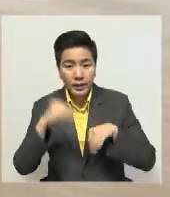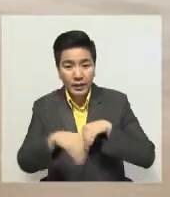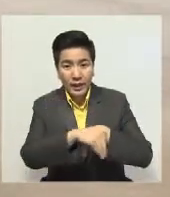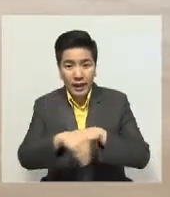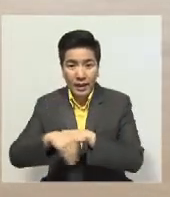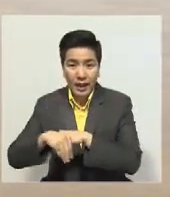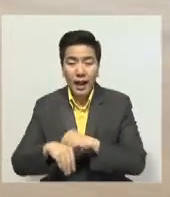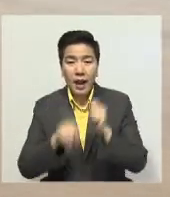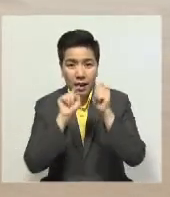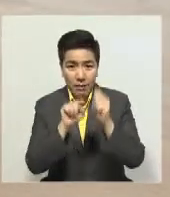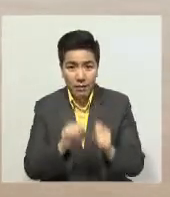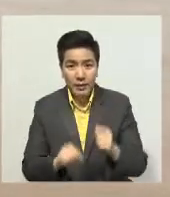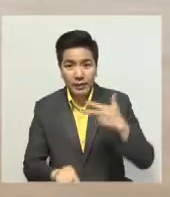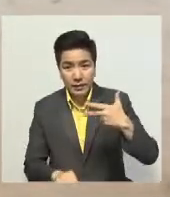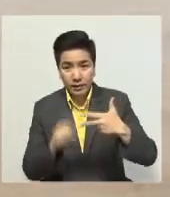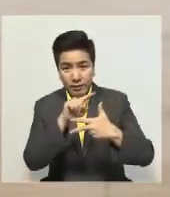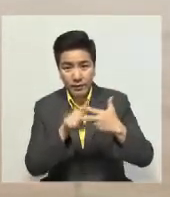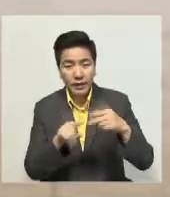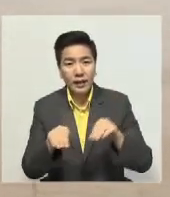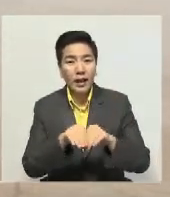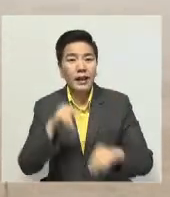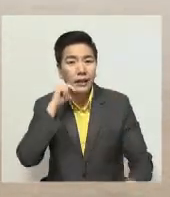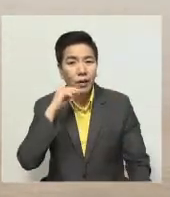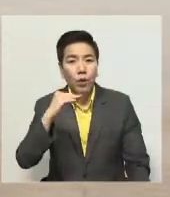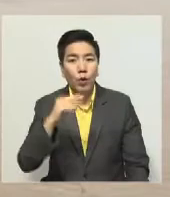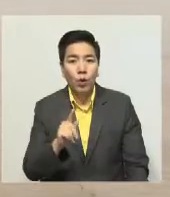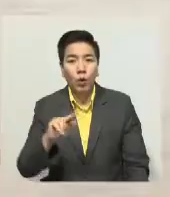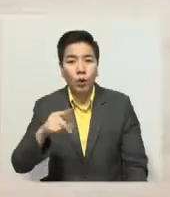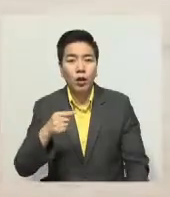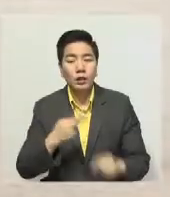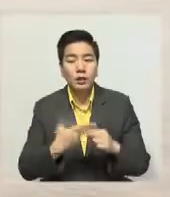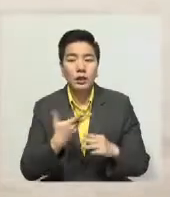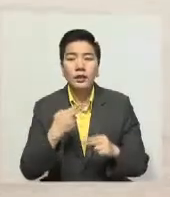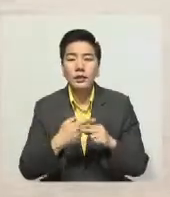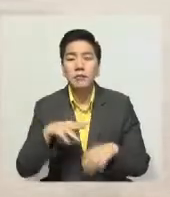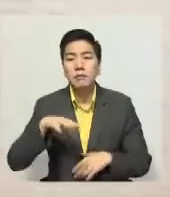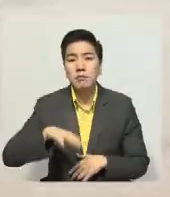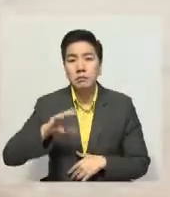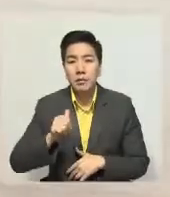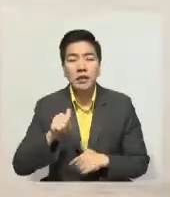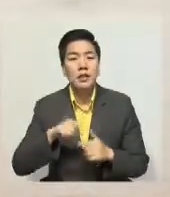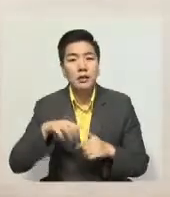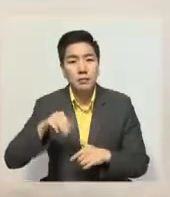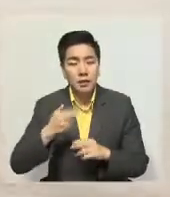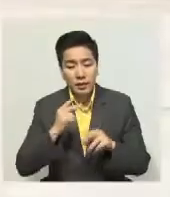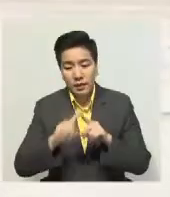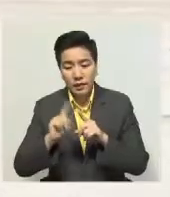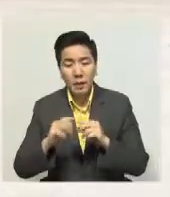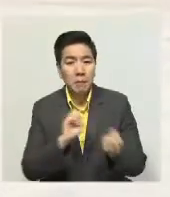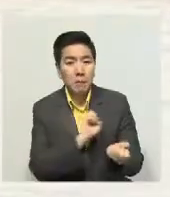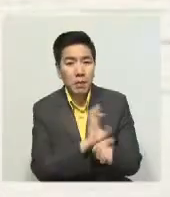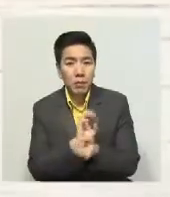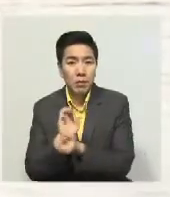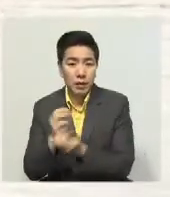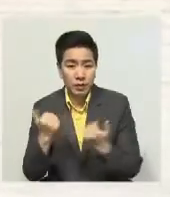ณ3อำเภอติดริมแม่น้ำโขงนะคะประกอบด้วยอำเภอว้านใหญ่อำเภอเมืองอำเภอดอนตาลซึ่งได้รับผลกระทบเ